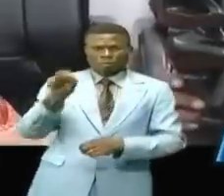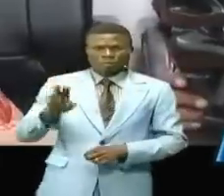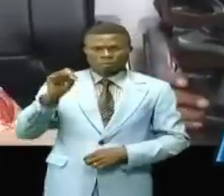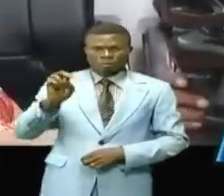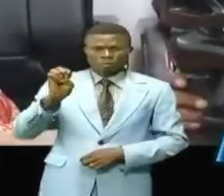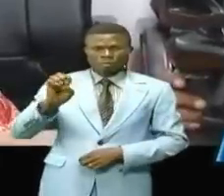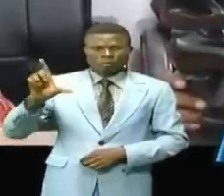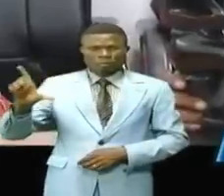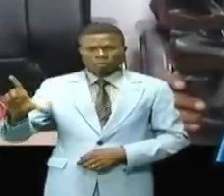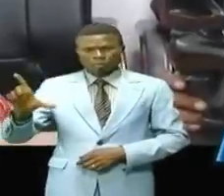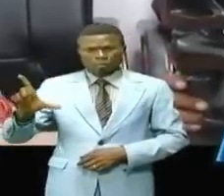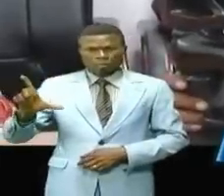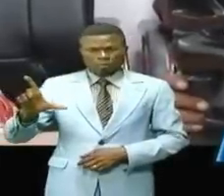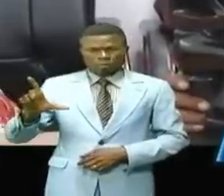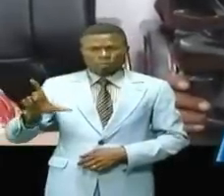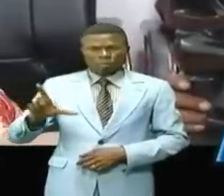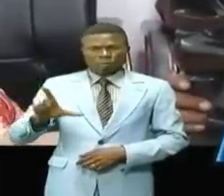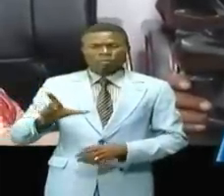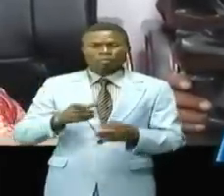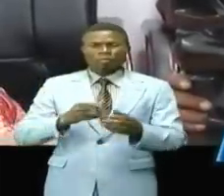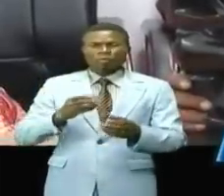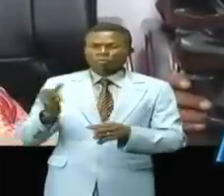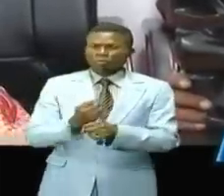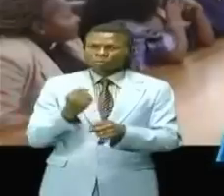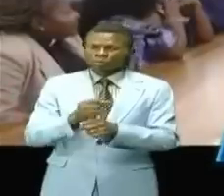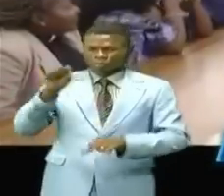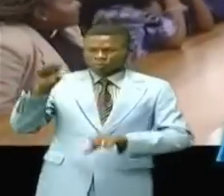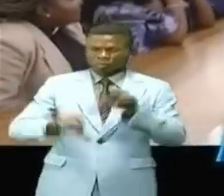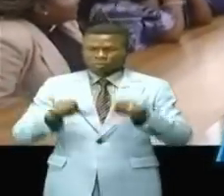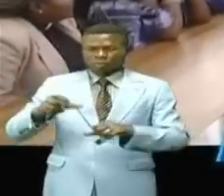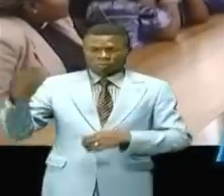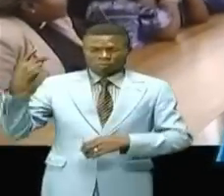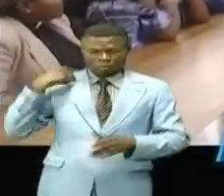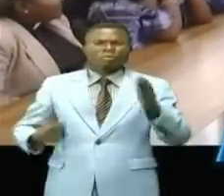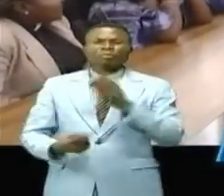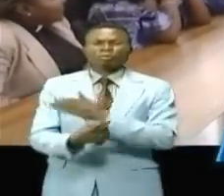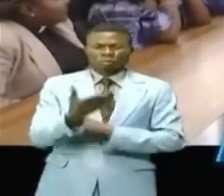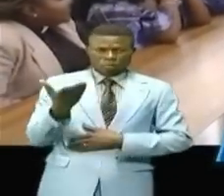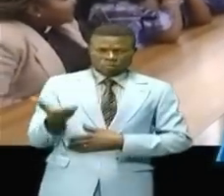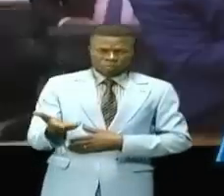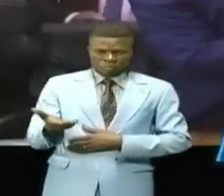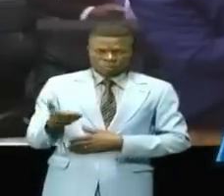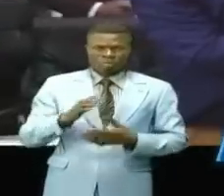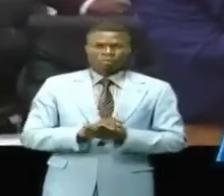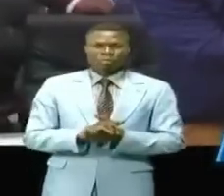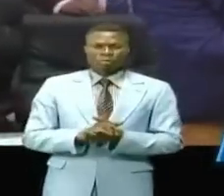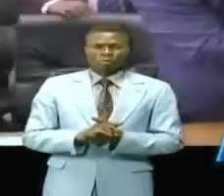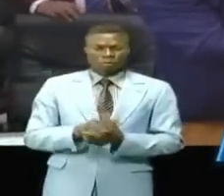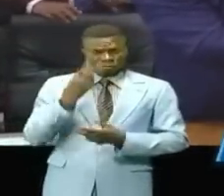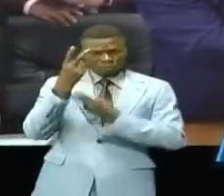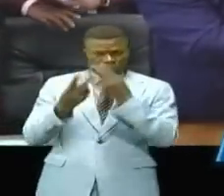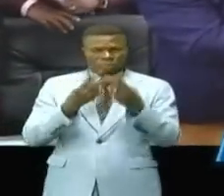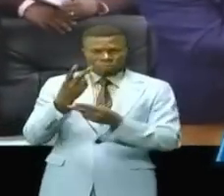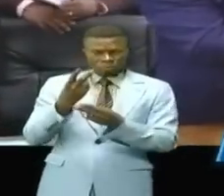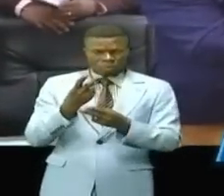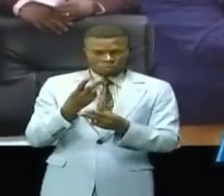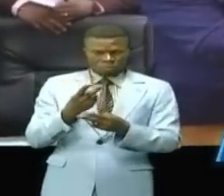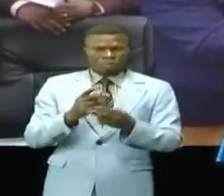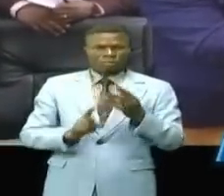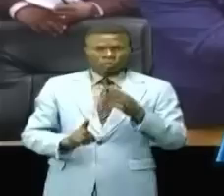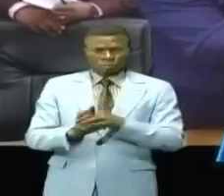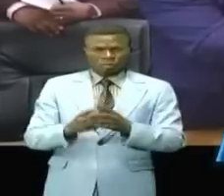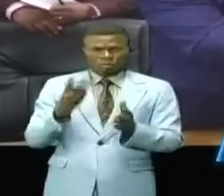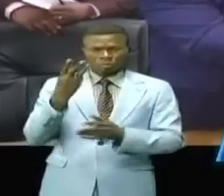SNEL SA, accusé de mégestion par les députés Prosper Boukassa. Une visite qui intervient